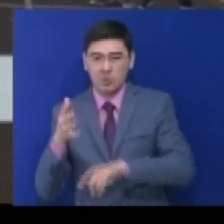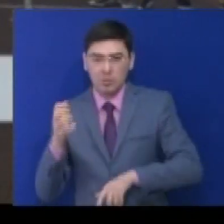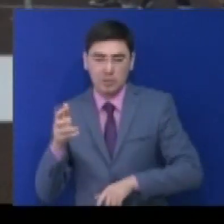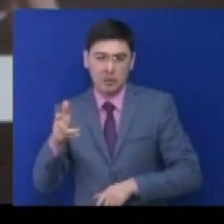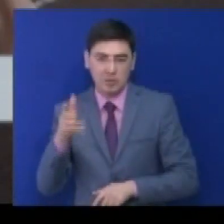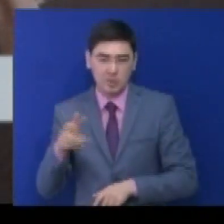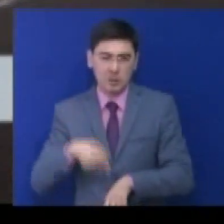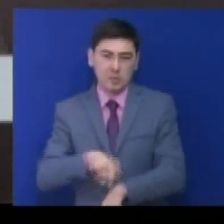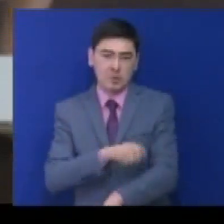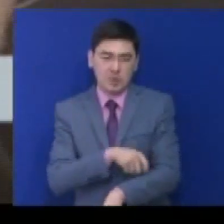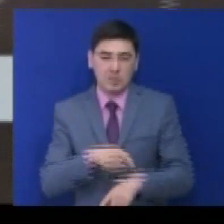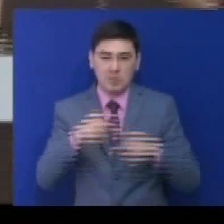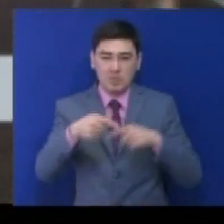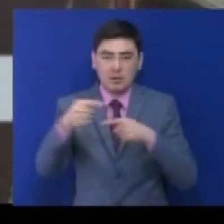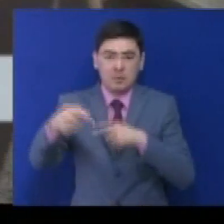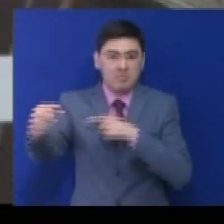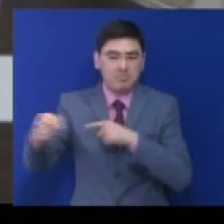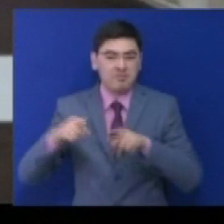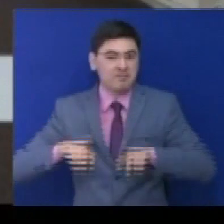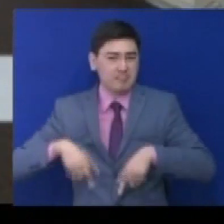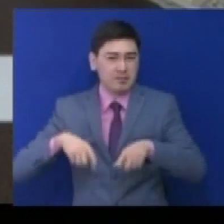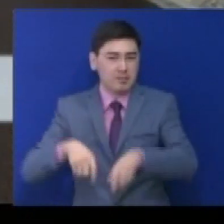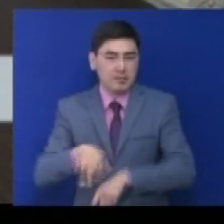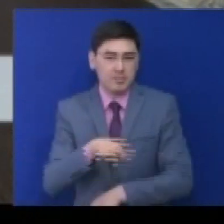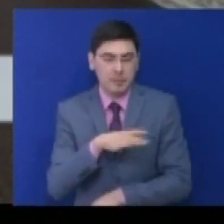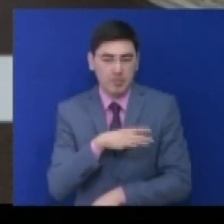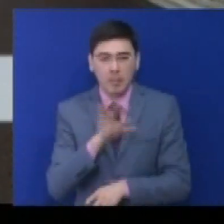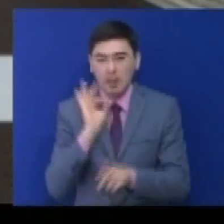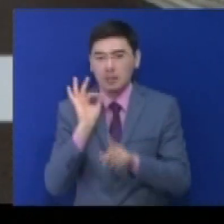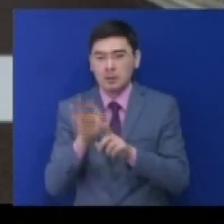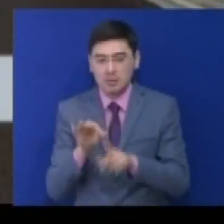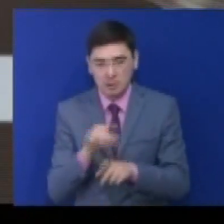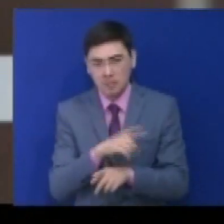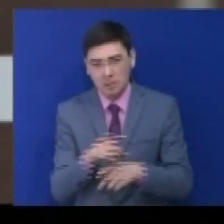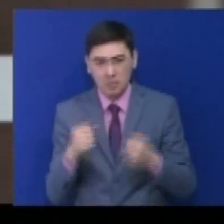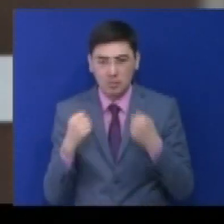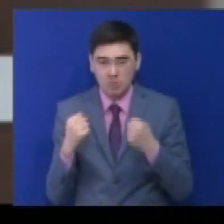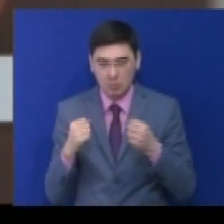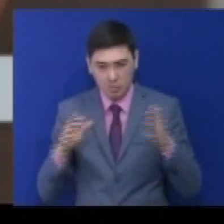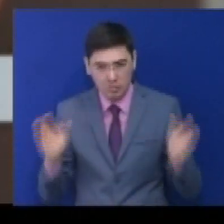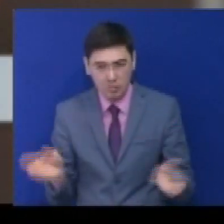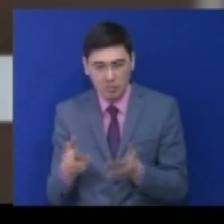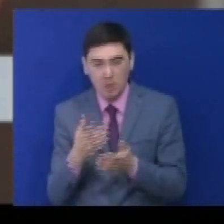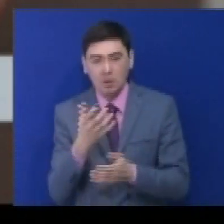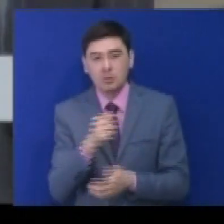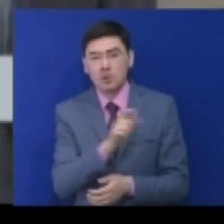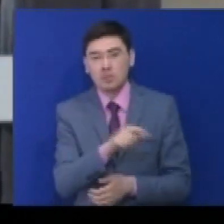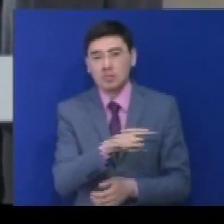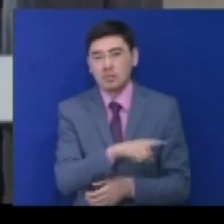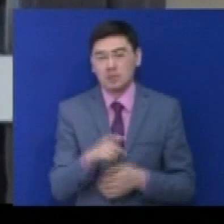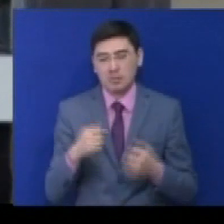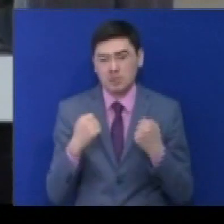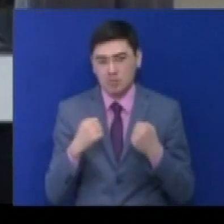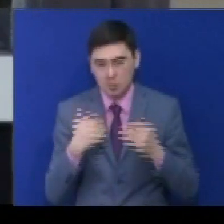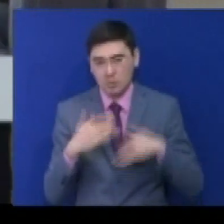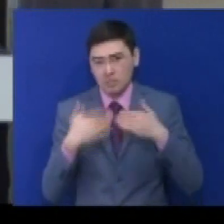и 3000 метров. Данный турнир был организован с целью популяризации легкой атлетики и совершенствования навыков спортсменов. По